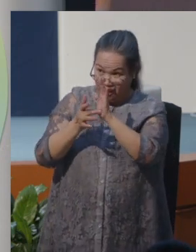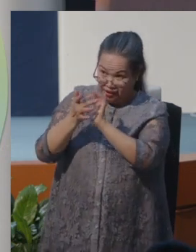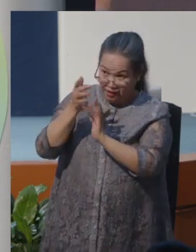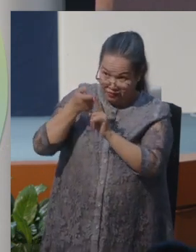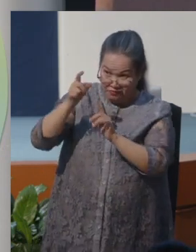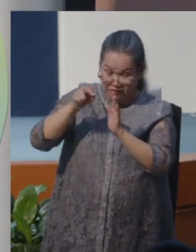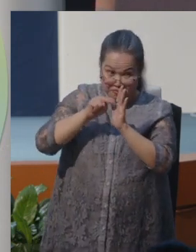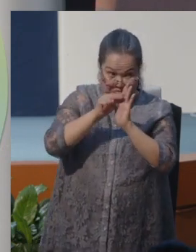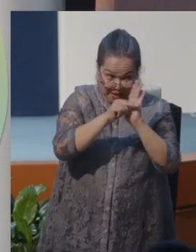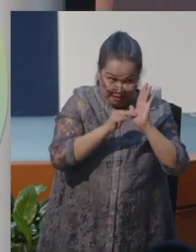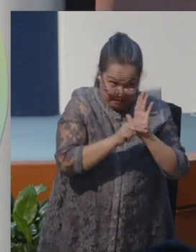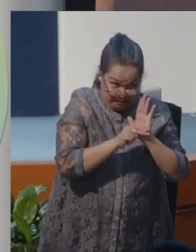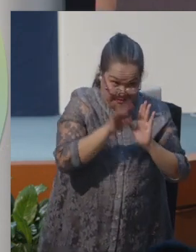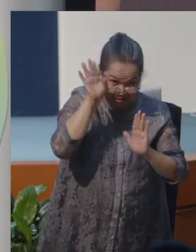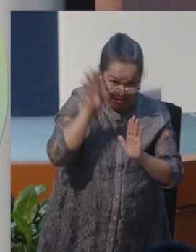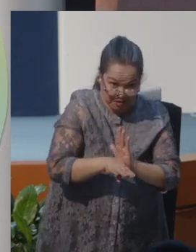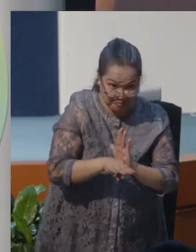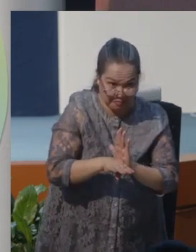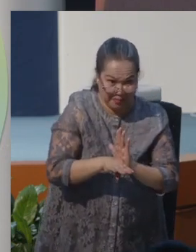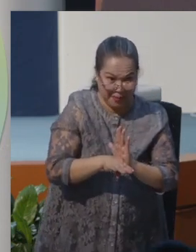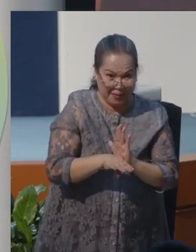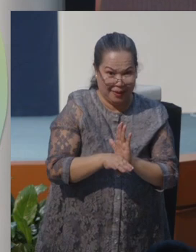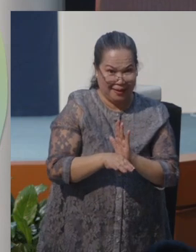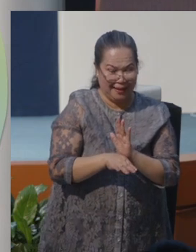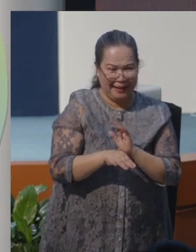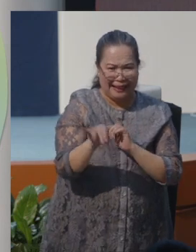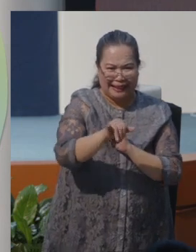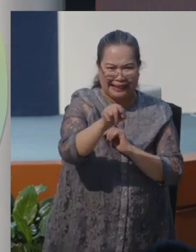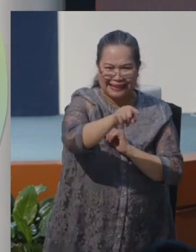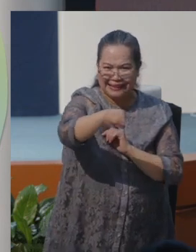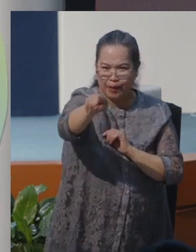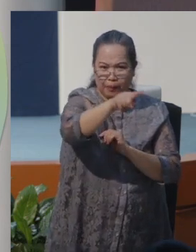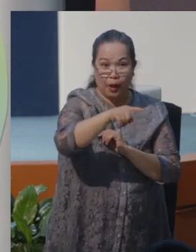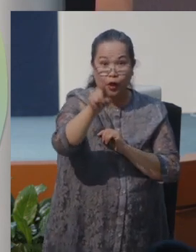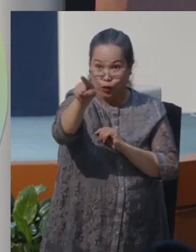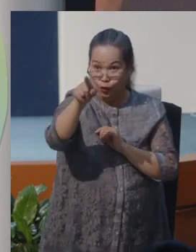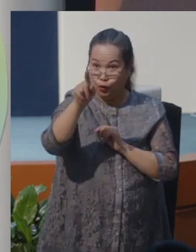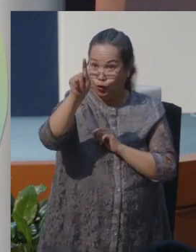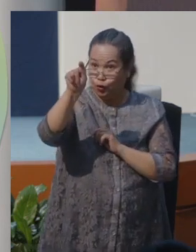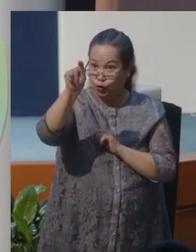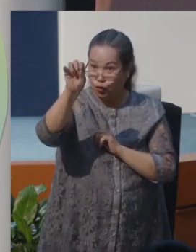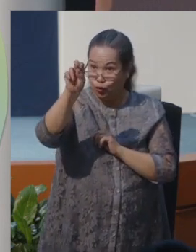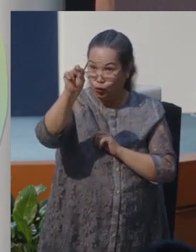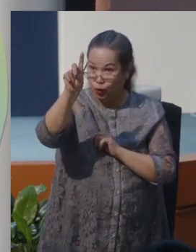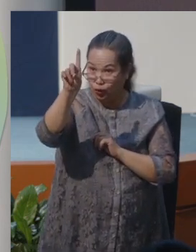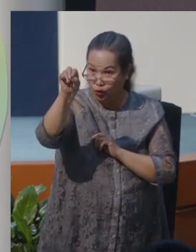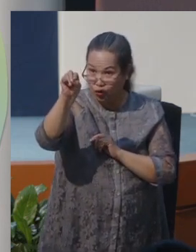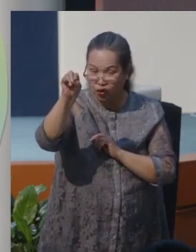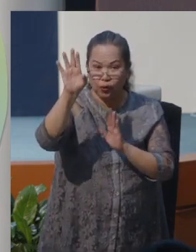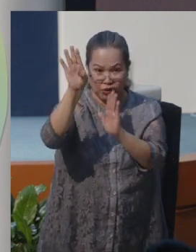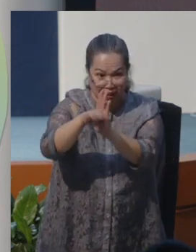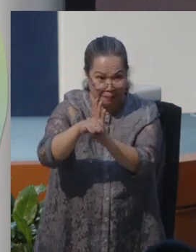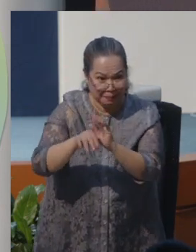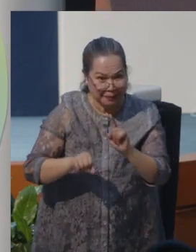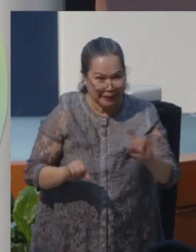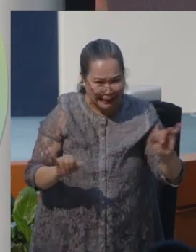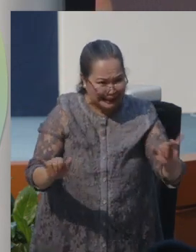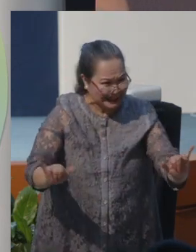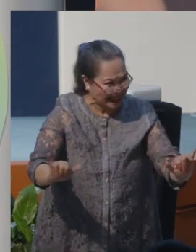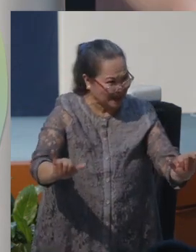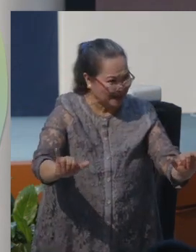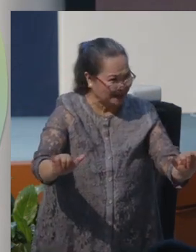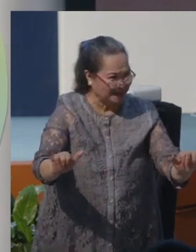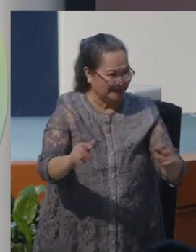sa pagkakasabi ni Nathaniel, ikaw, galing kang Nazareth? Meron bang mabuting nanggagaling sa Nazareth? Tapos sabi sa kanya ni